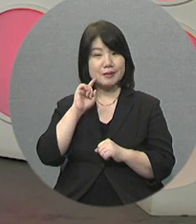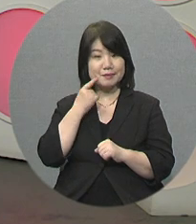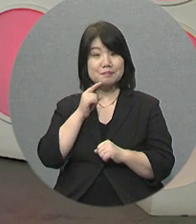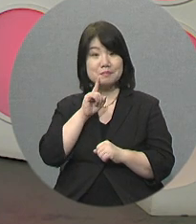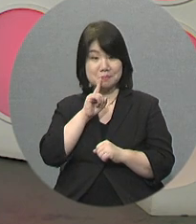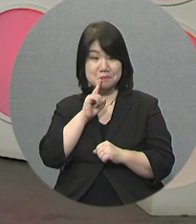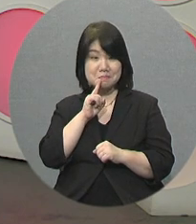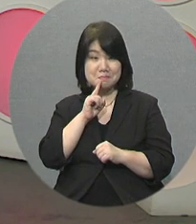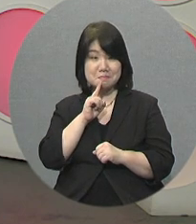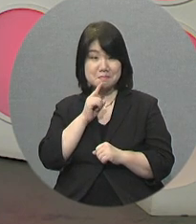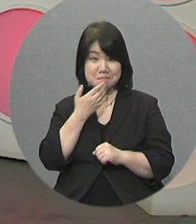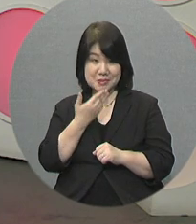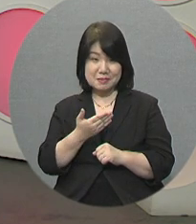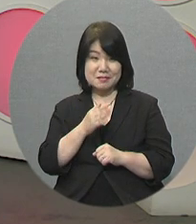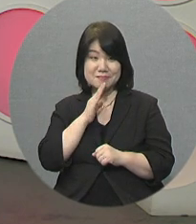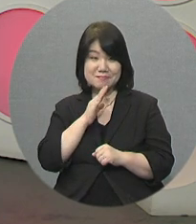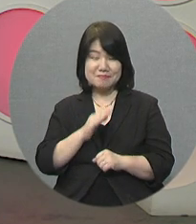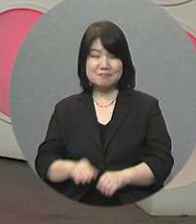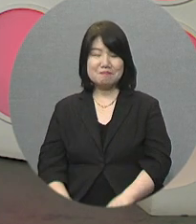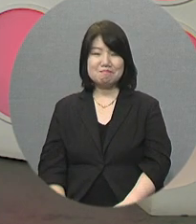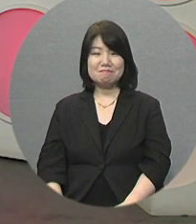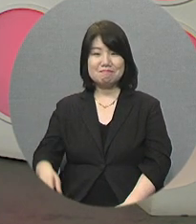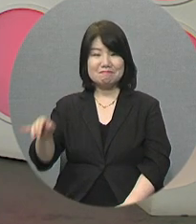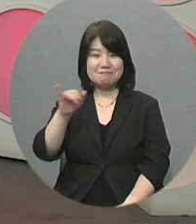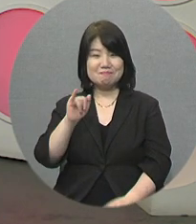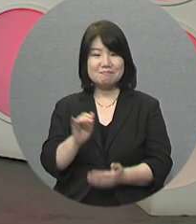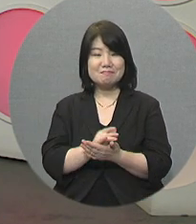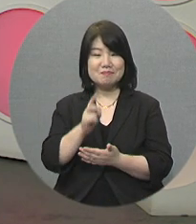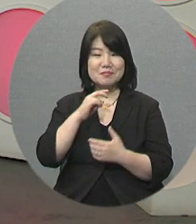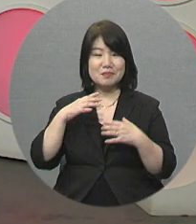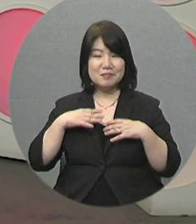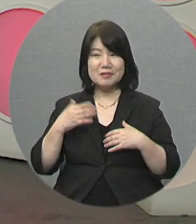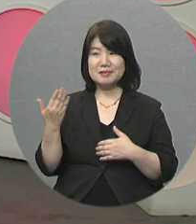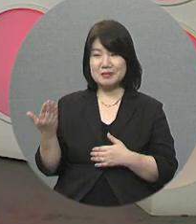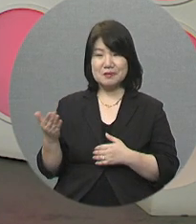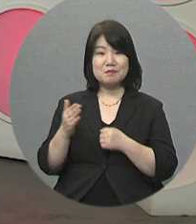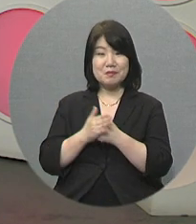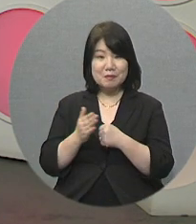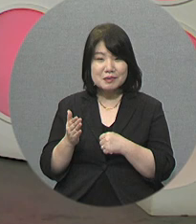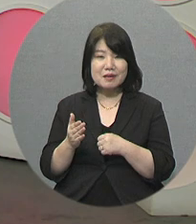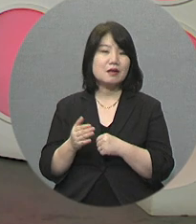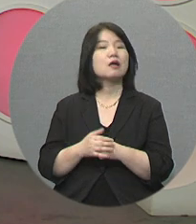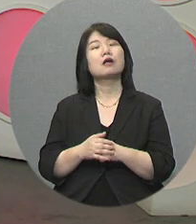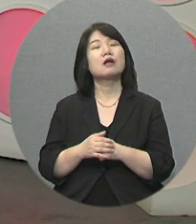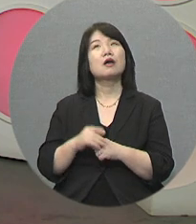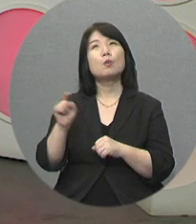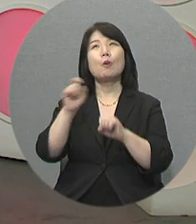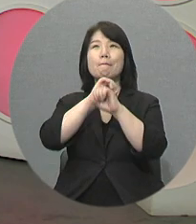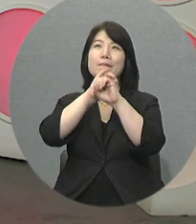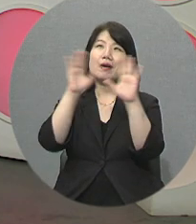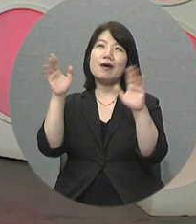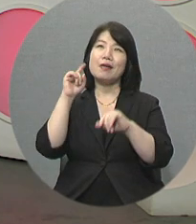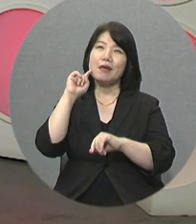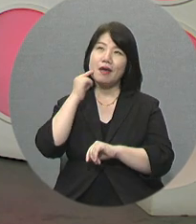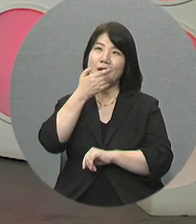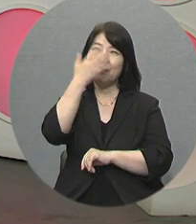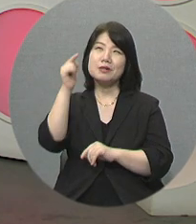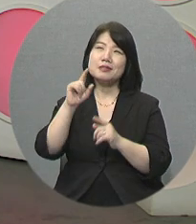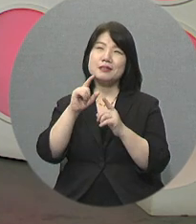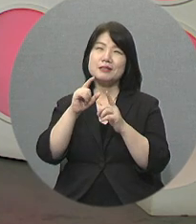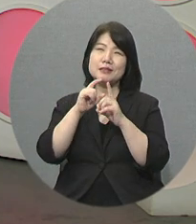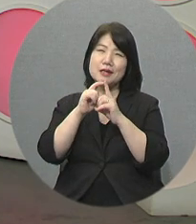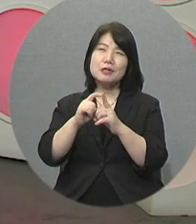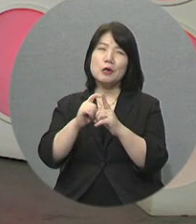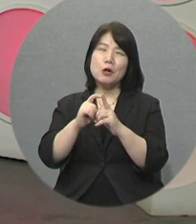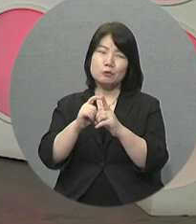말만 나가지 않을까. 그러게요. 모든 사람들이. 우리 정국나는 네. 노래자랑의 우리 가수 태훈 씨 때문에 참 이게 빛나고 아름다워지는 이